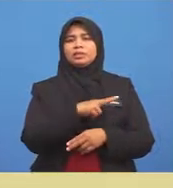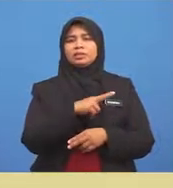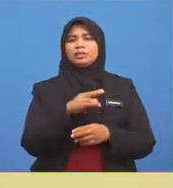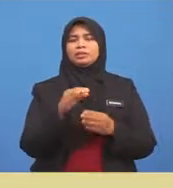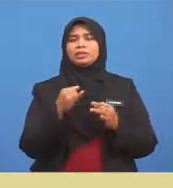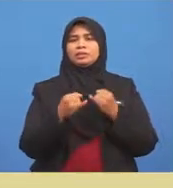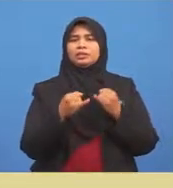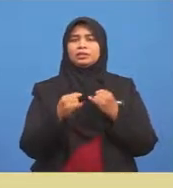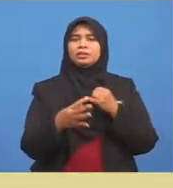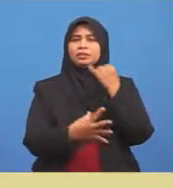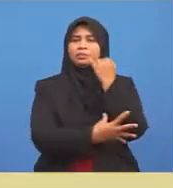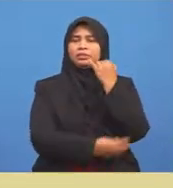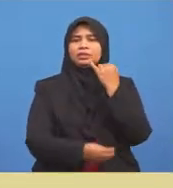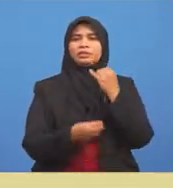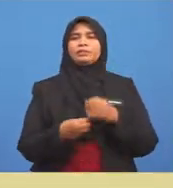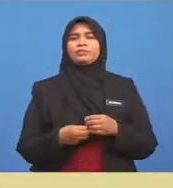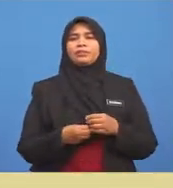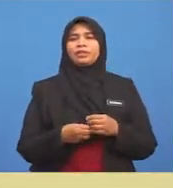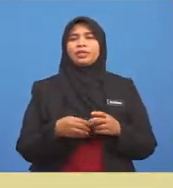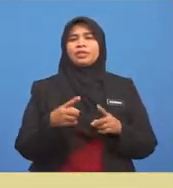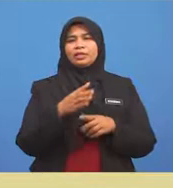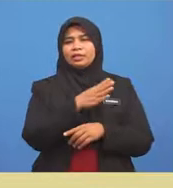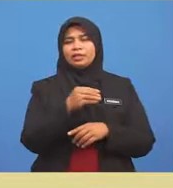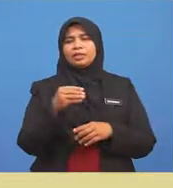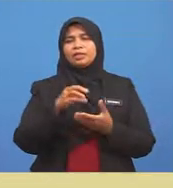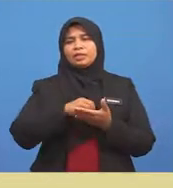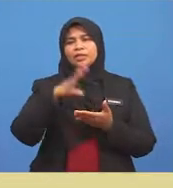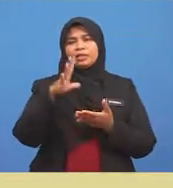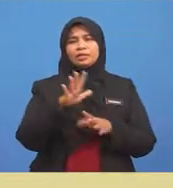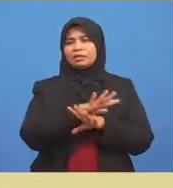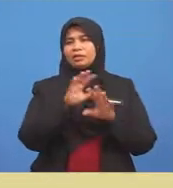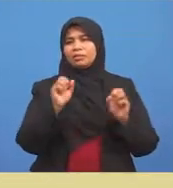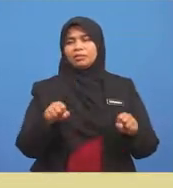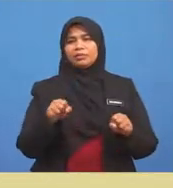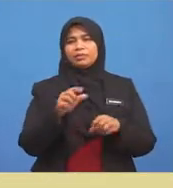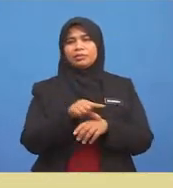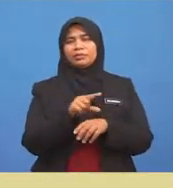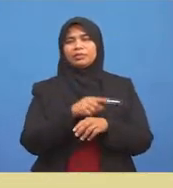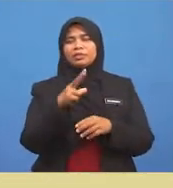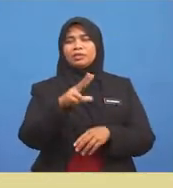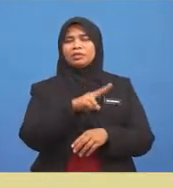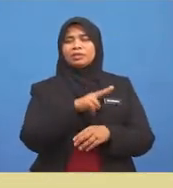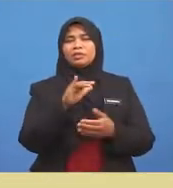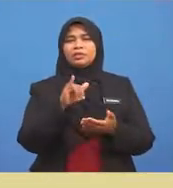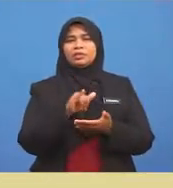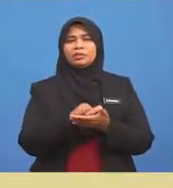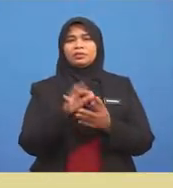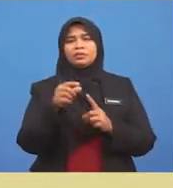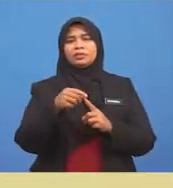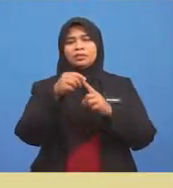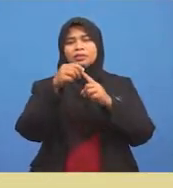miskin. Manakala yang kaya tidak dibenarkan menggunakan harta tersebut kecuali